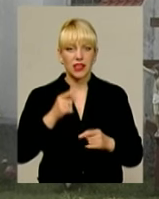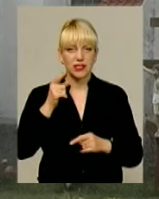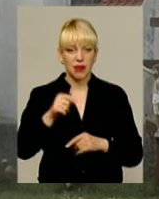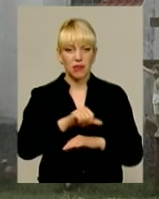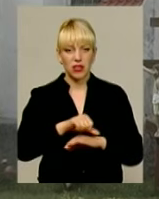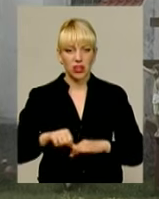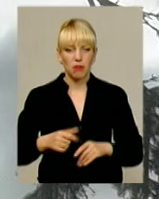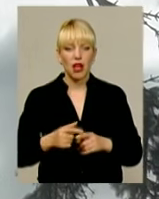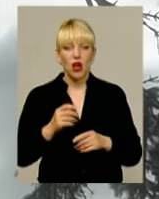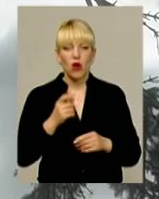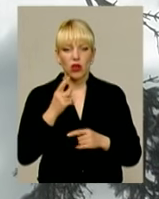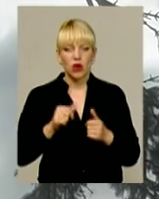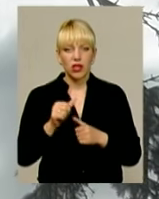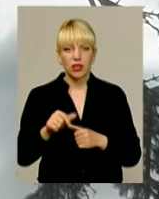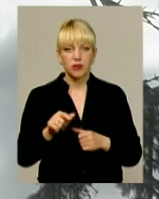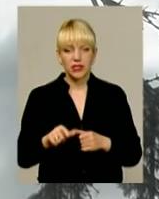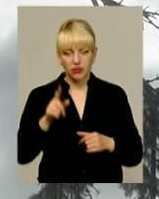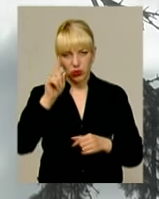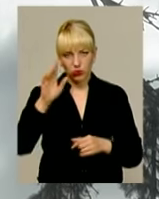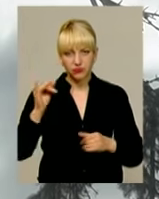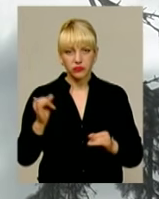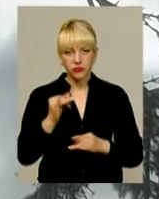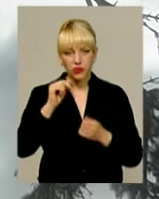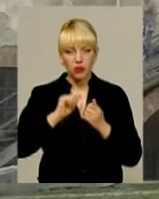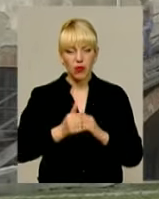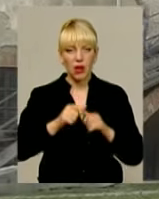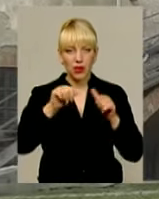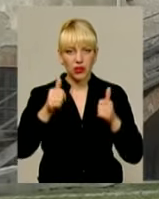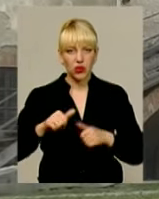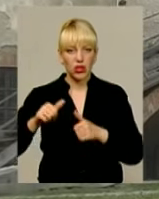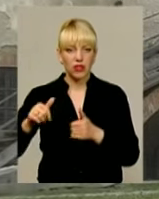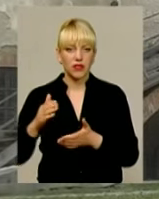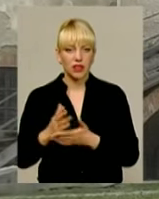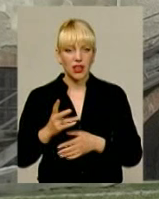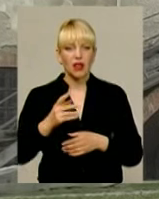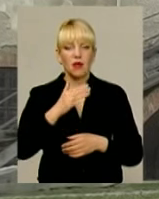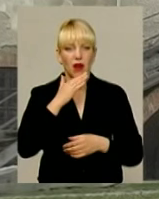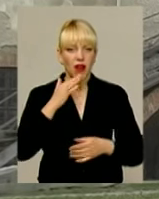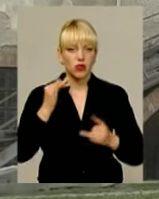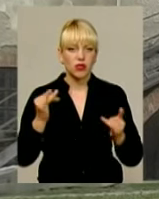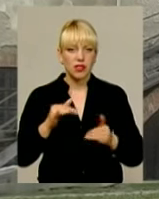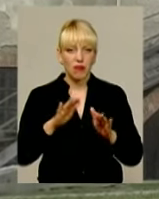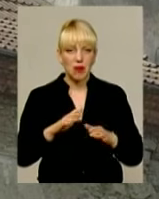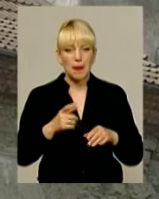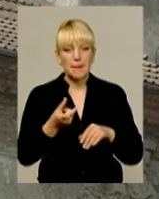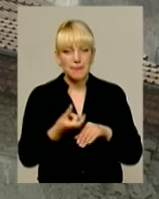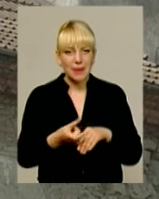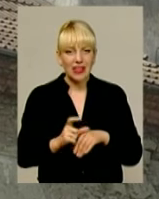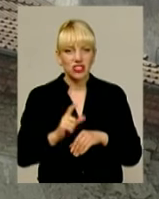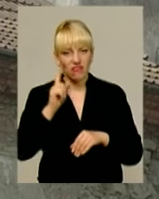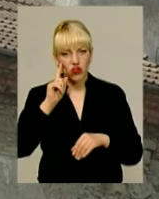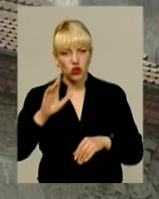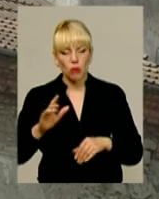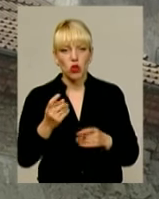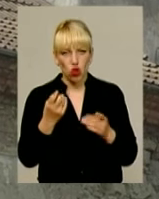межами. Та окрім цих відомих історичних пам'яток, на Хмельниччині є чимало інших місць, менш відомих та не менш вагомих для становлення історії